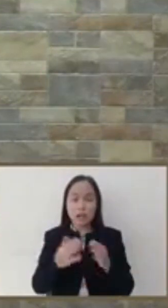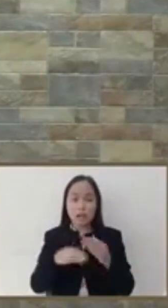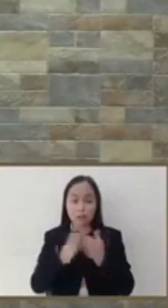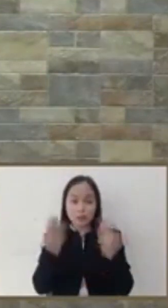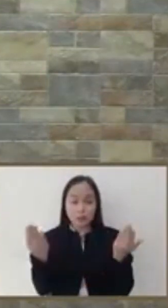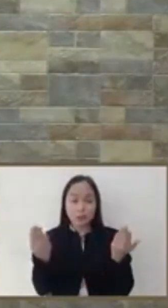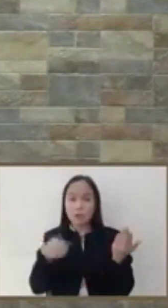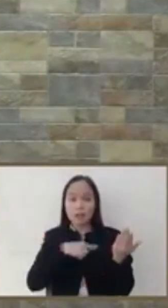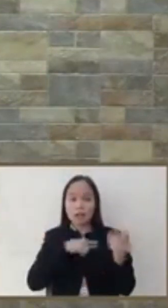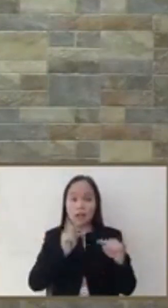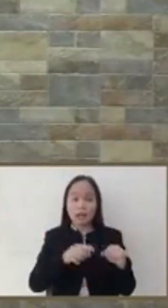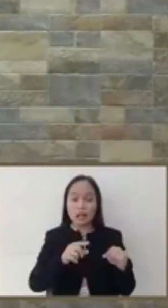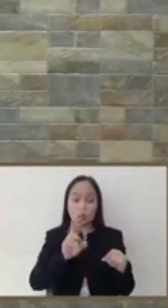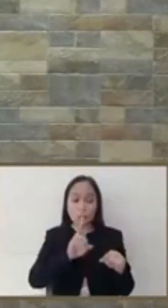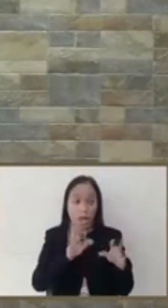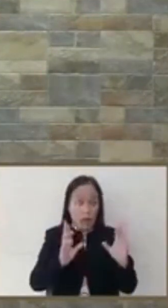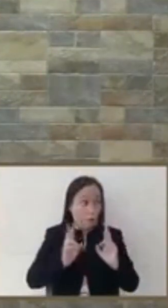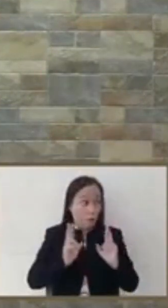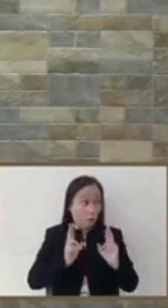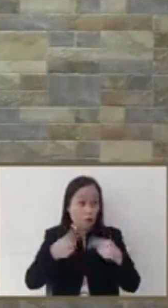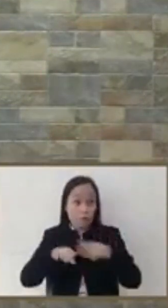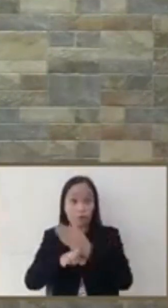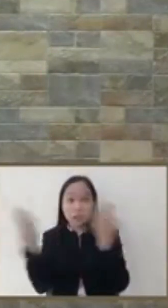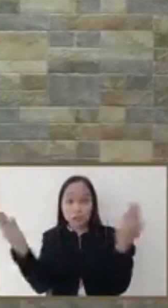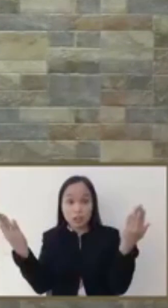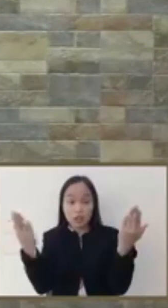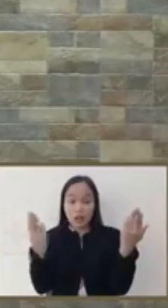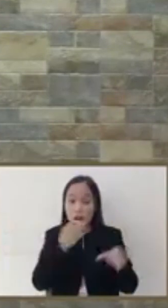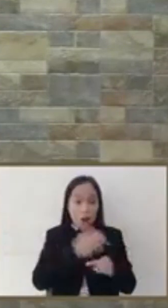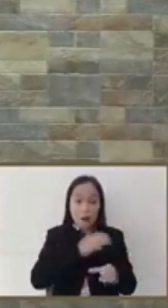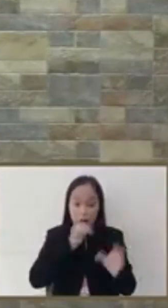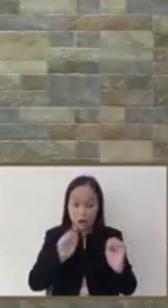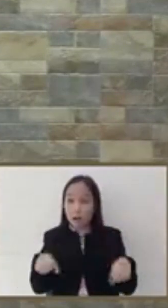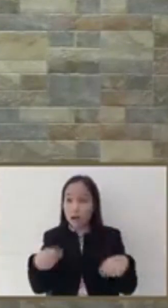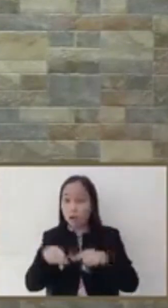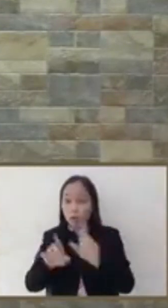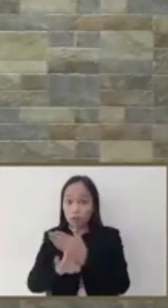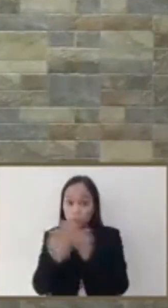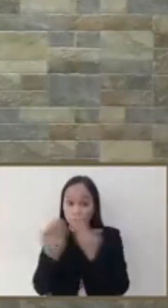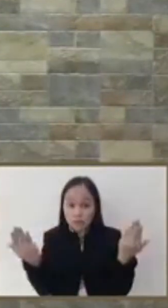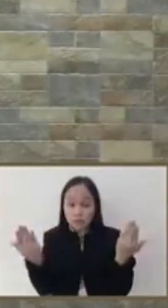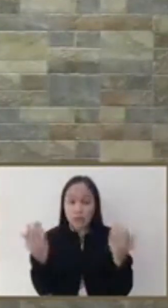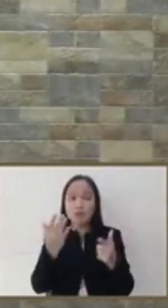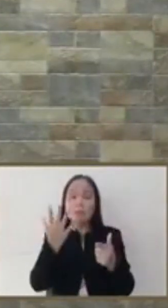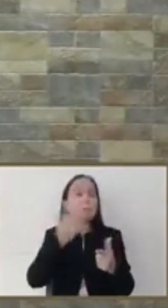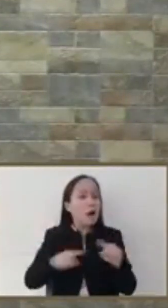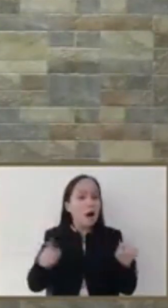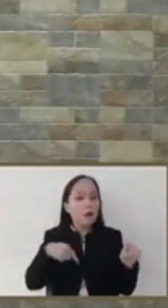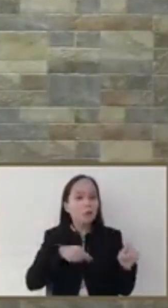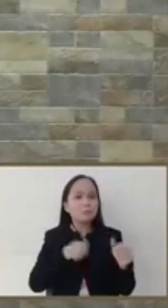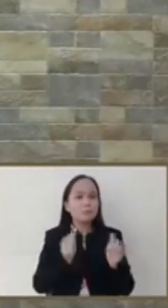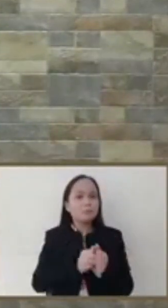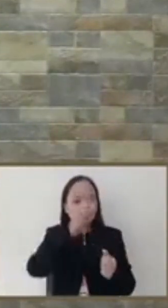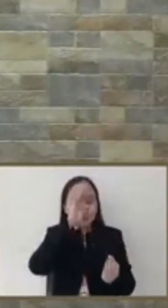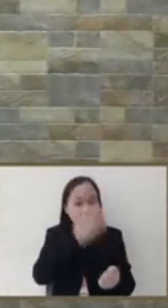refrigerator natin sa langit. Hindi natin makakasama yung kotse natin sa langit. Pero makakasama natin yung anak natin, yung asawa